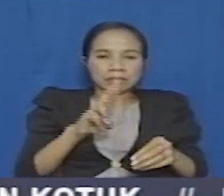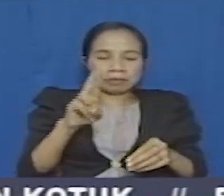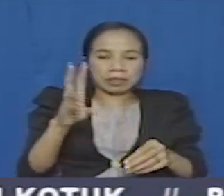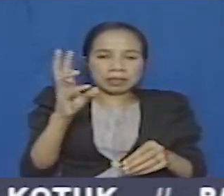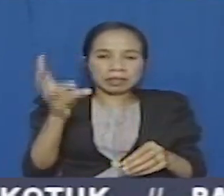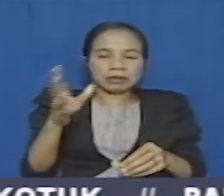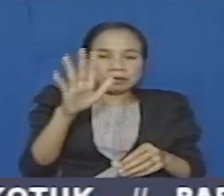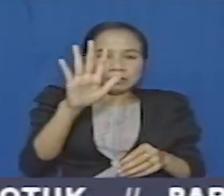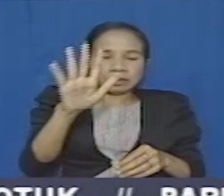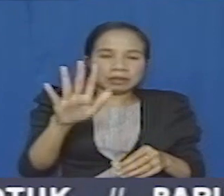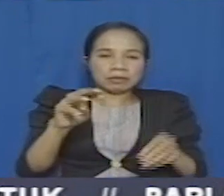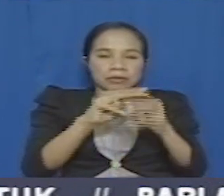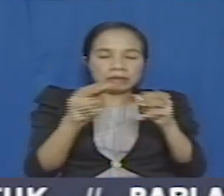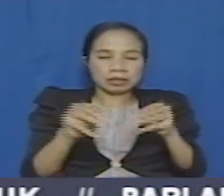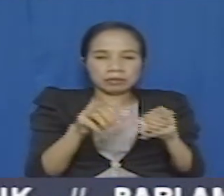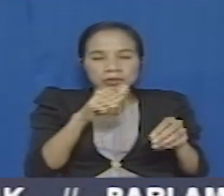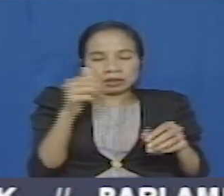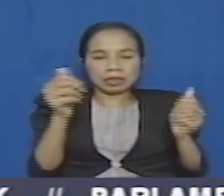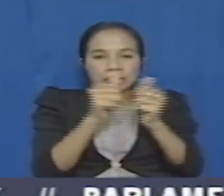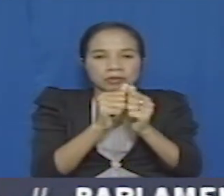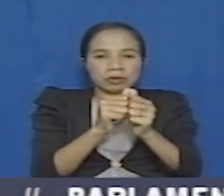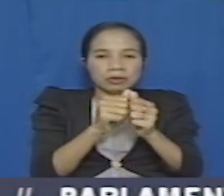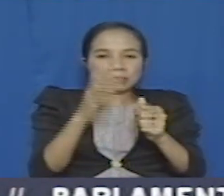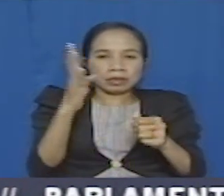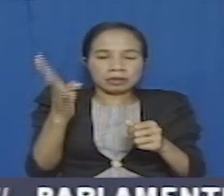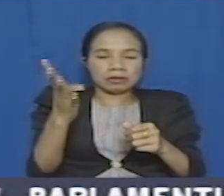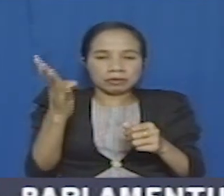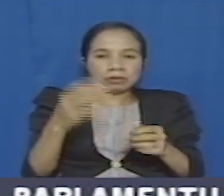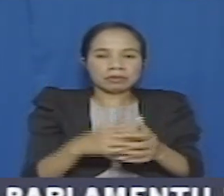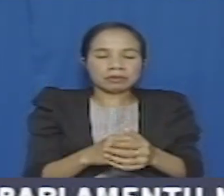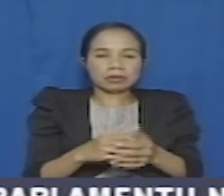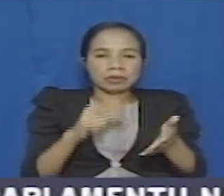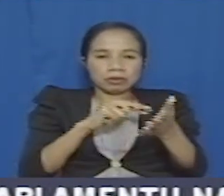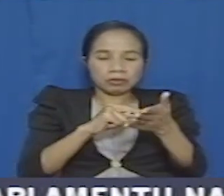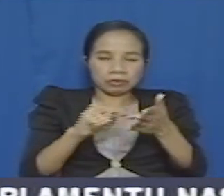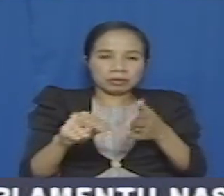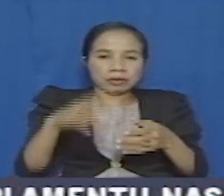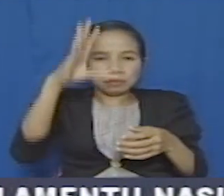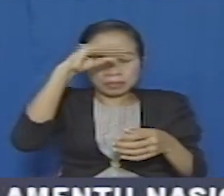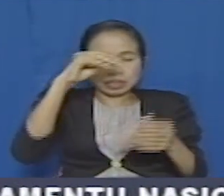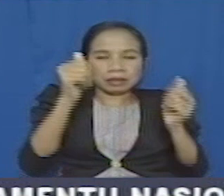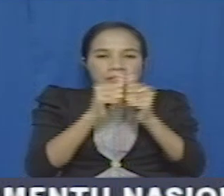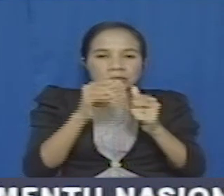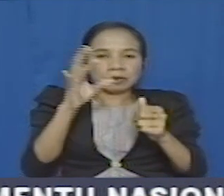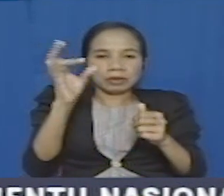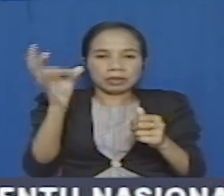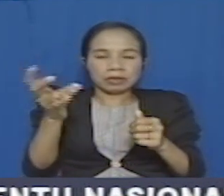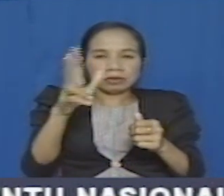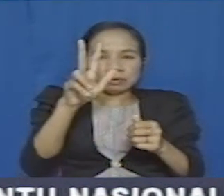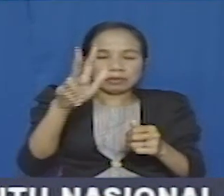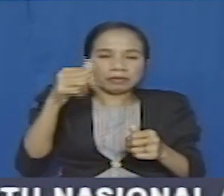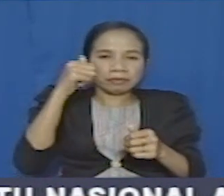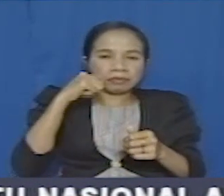nenulo resin lima, município Seluk, ramutuk nain hat nulu. Entre número né, mane ramutuk nain hitu nulo resin